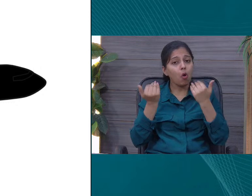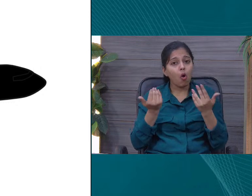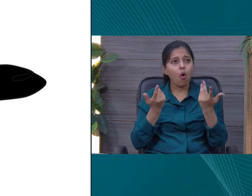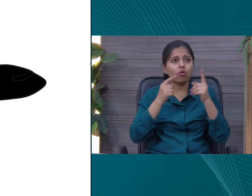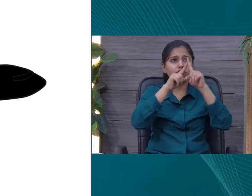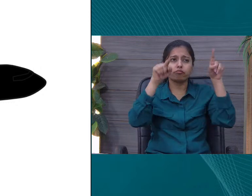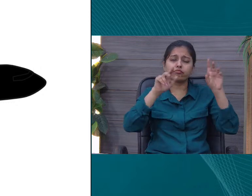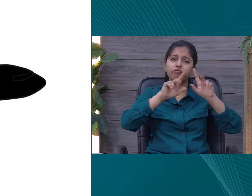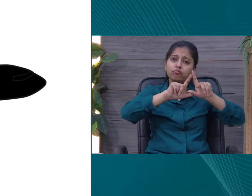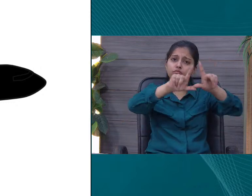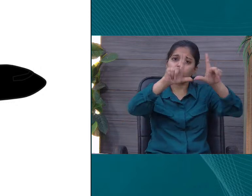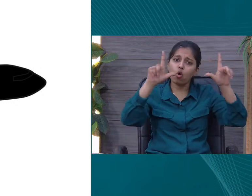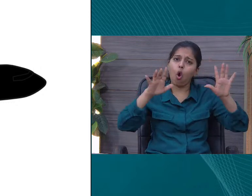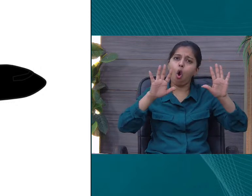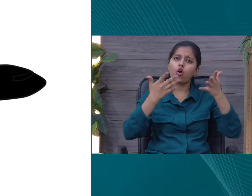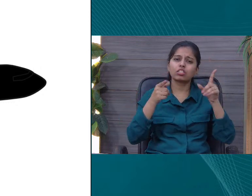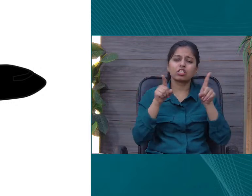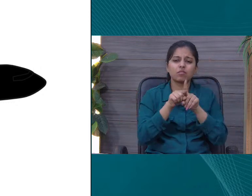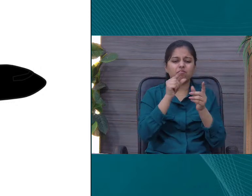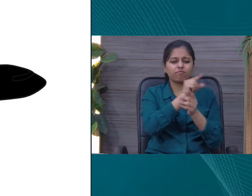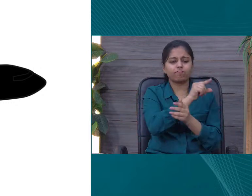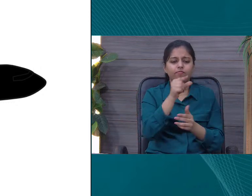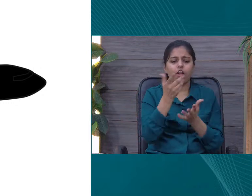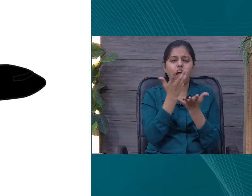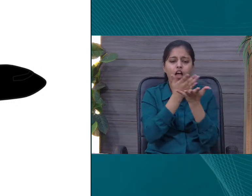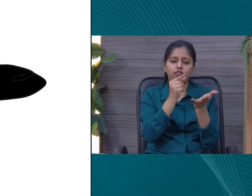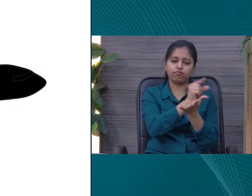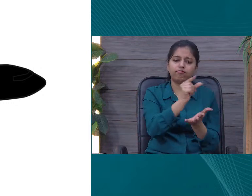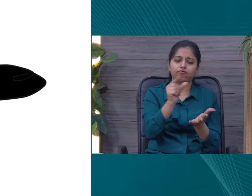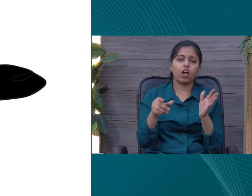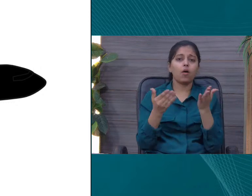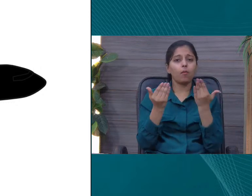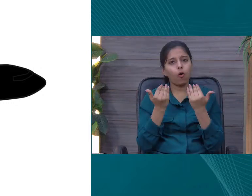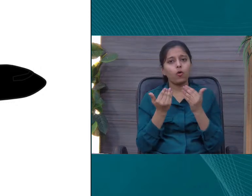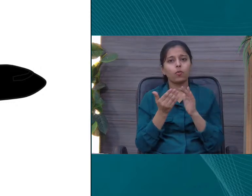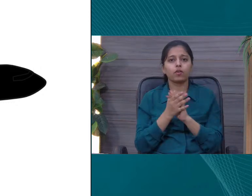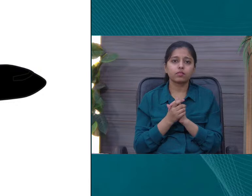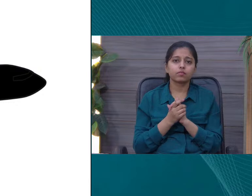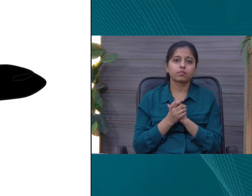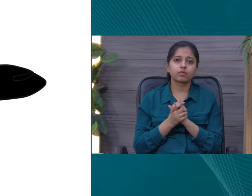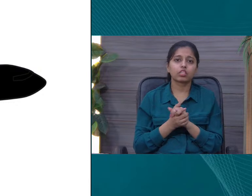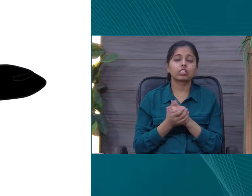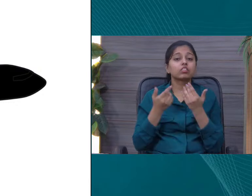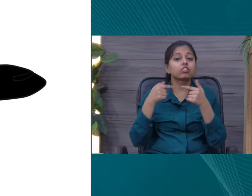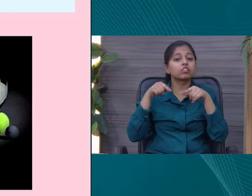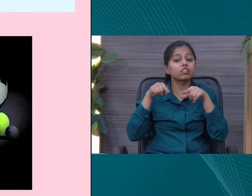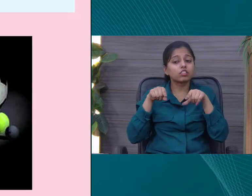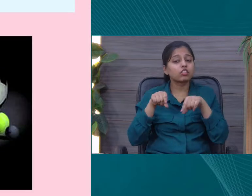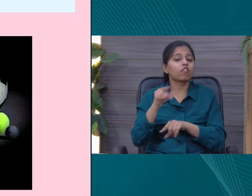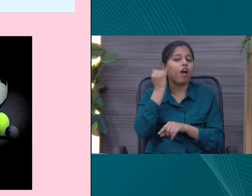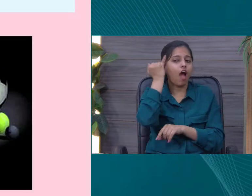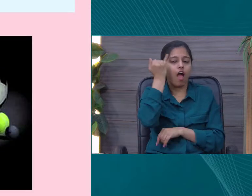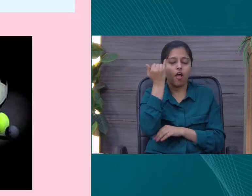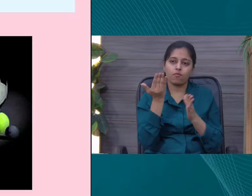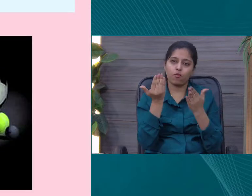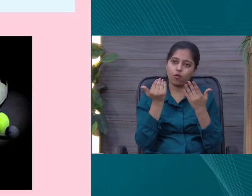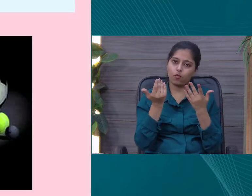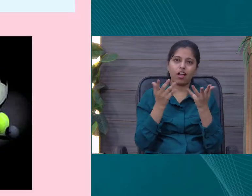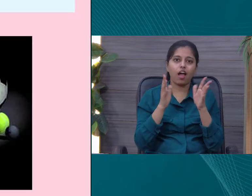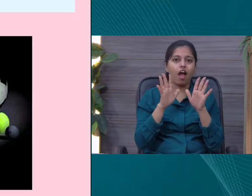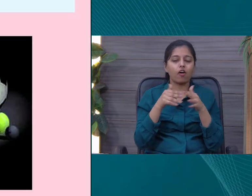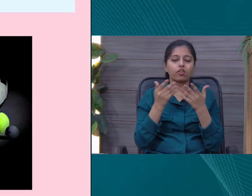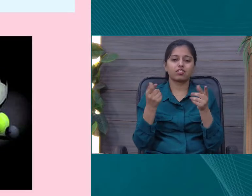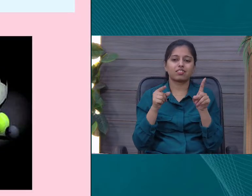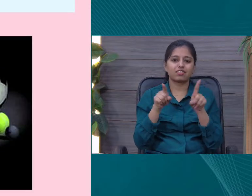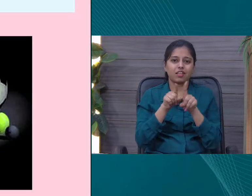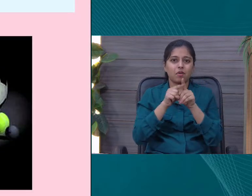give prepare flashcards and show it to the students so that they can have the idea of what the